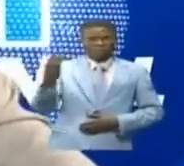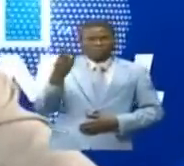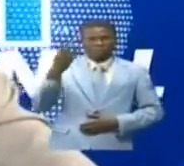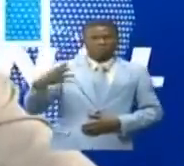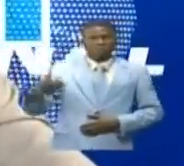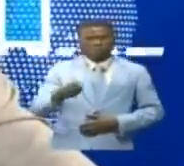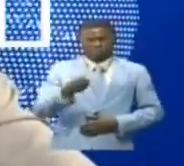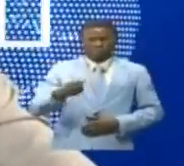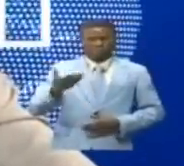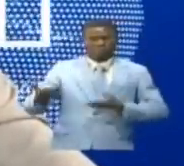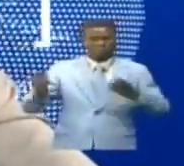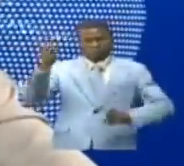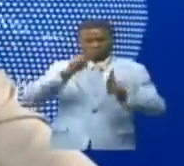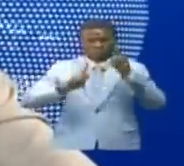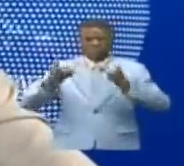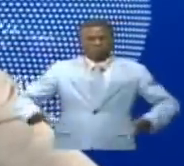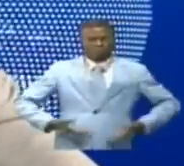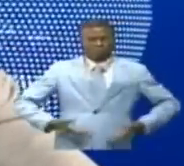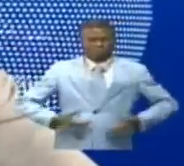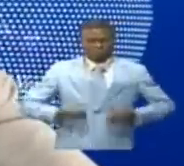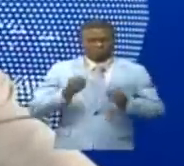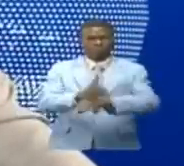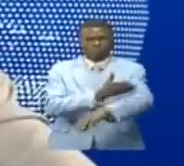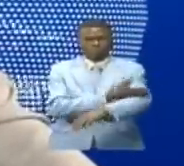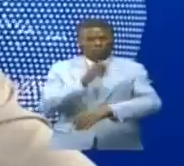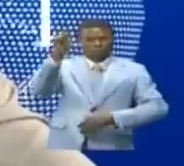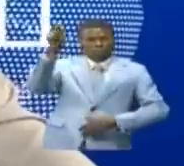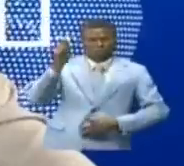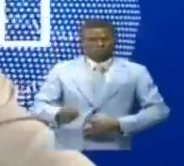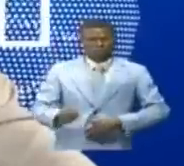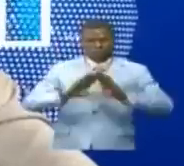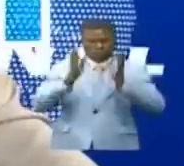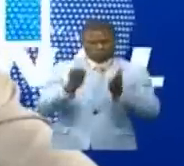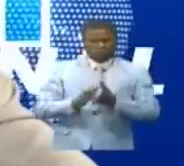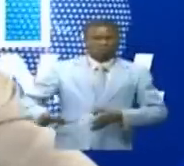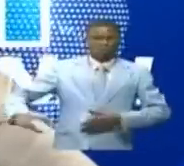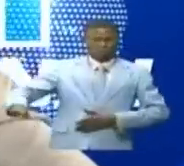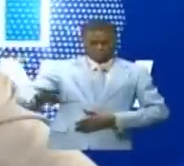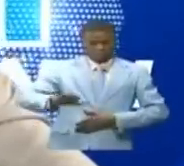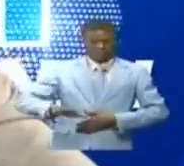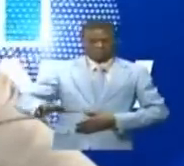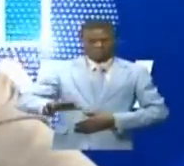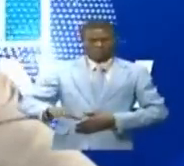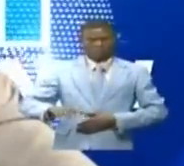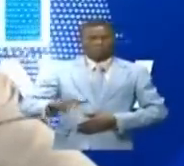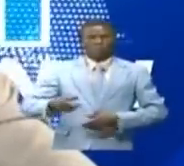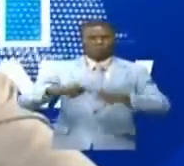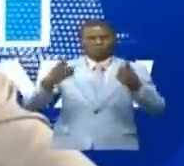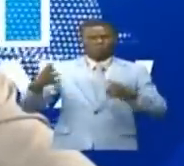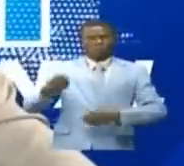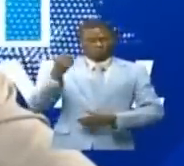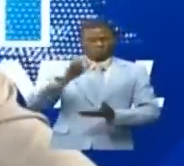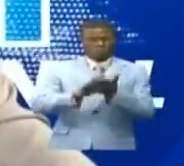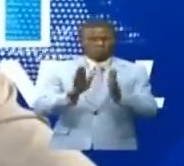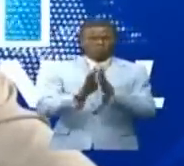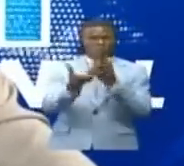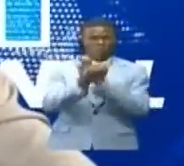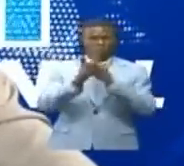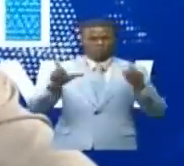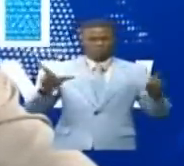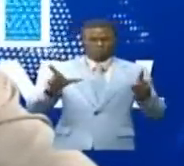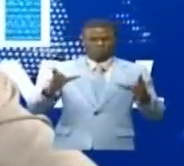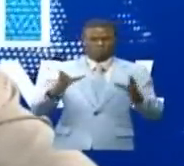habitants saluent cette montée en puissance et demandent que toutes les entités prises par les ennemis soient libérées par